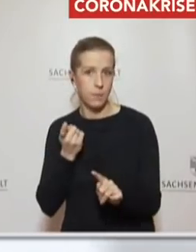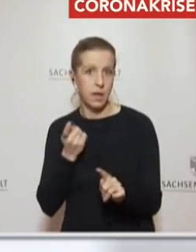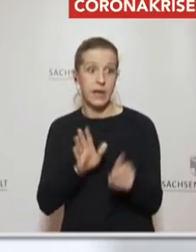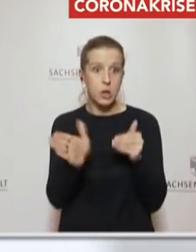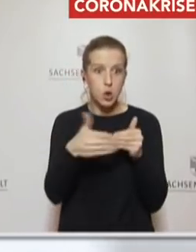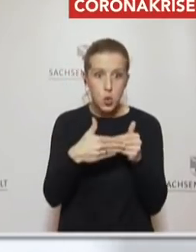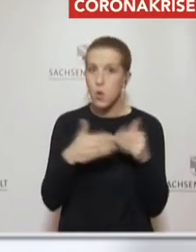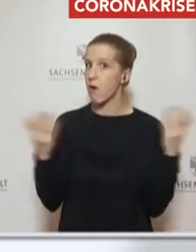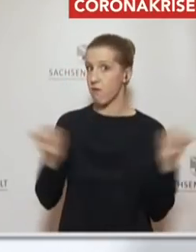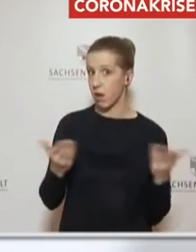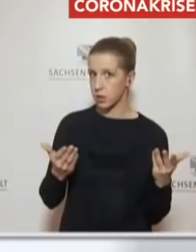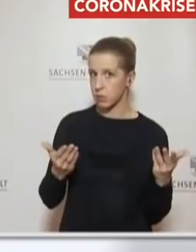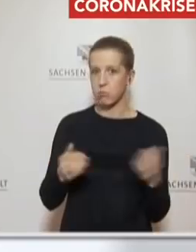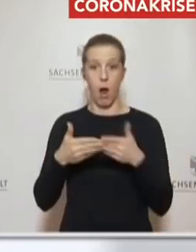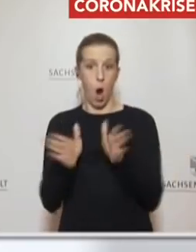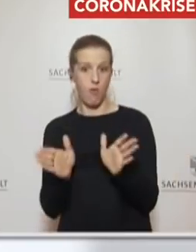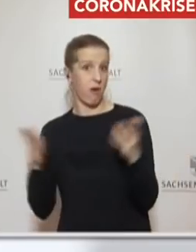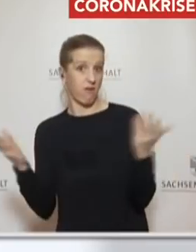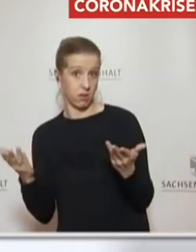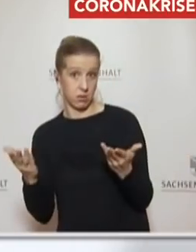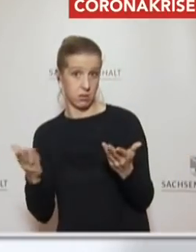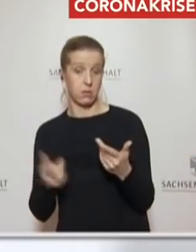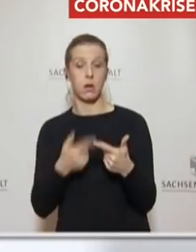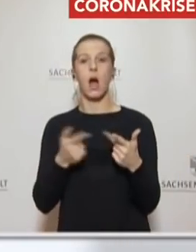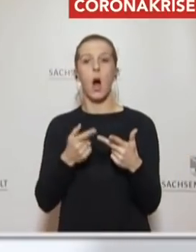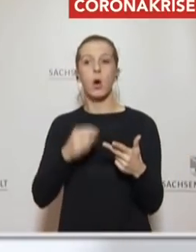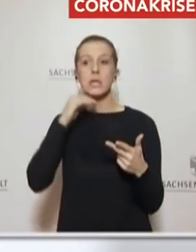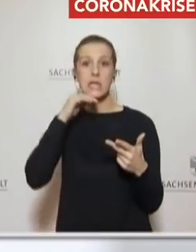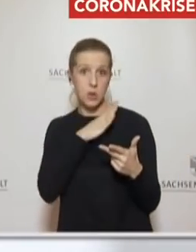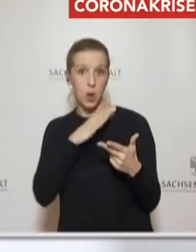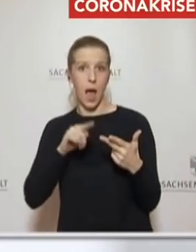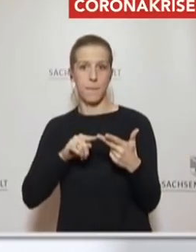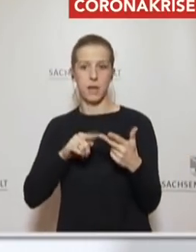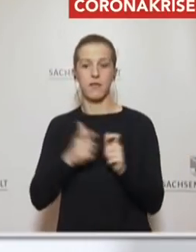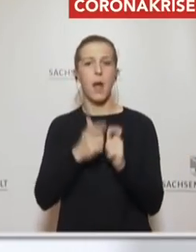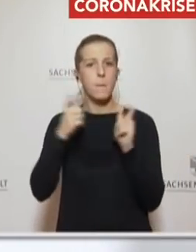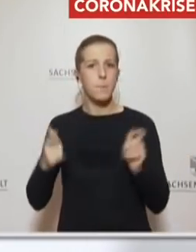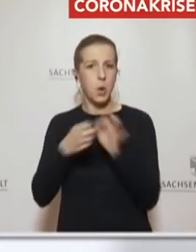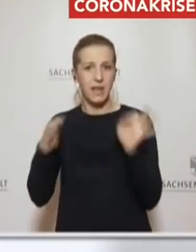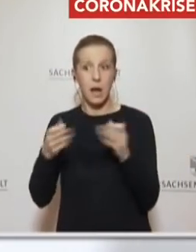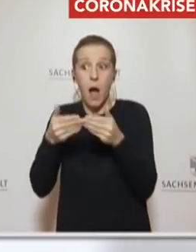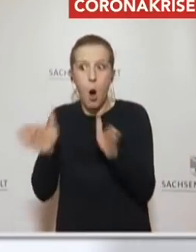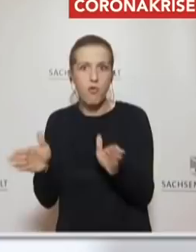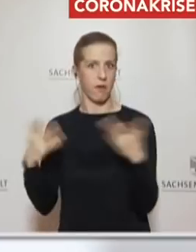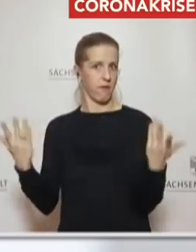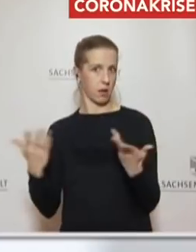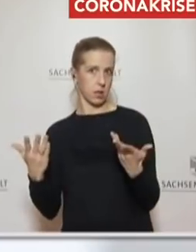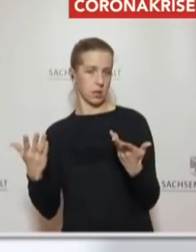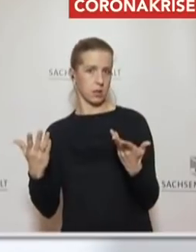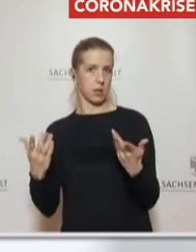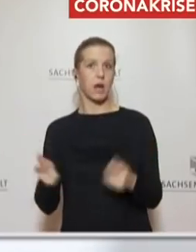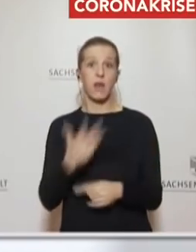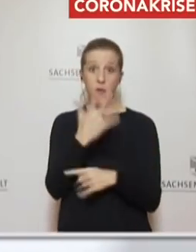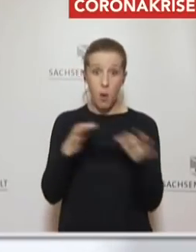werden? Was kann geöffnet werden? Was kann auch am Sonnabend als Brückentag geöffnet werden, damit man nicht 5 Tage